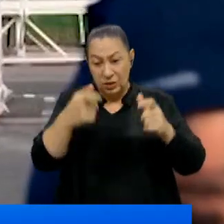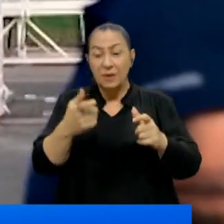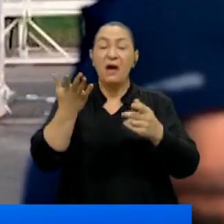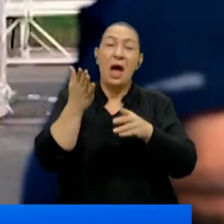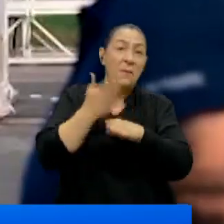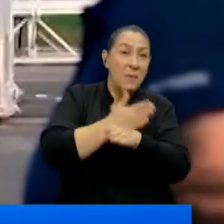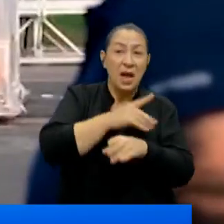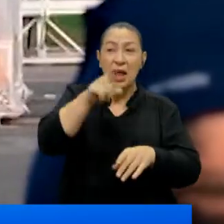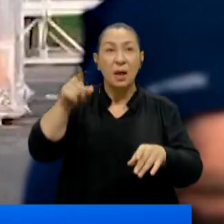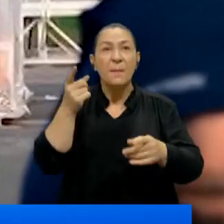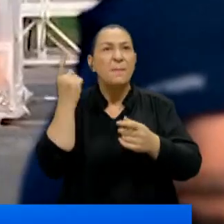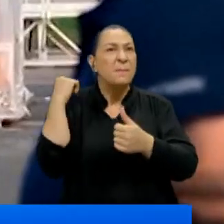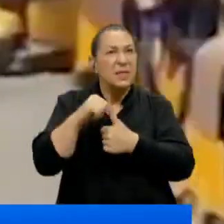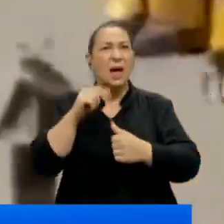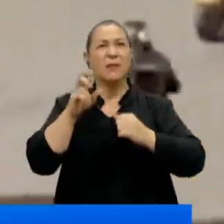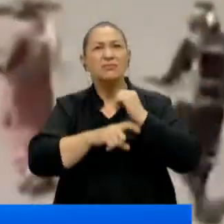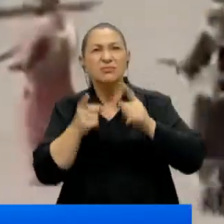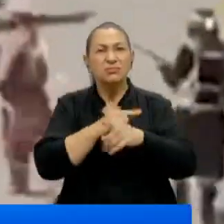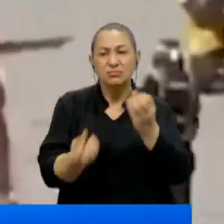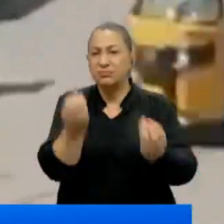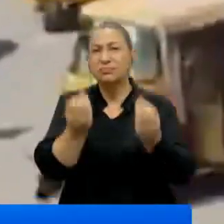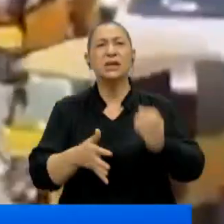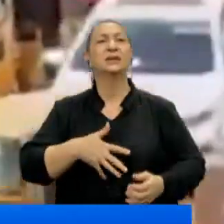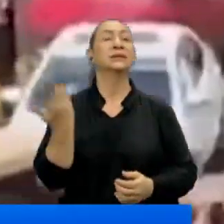takım militanların belirmesini istemiyoruz dedi.